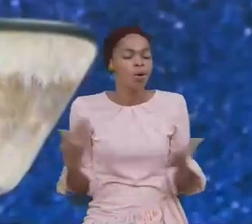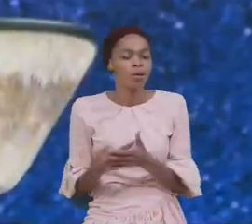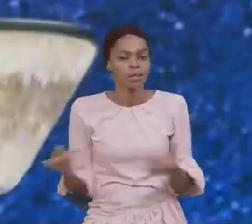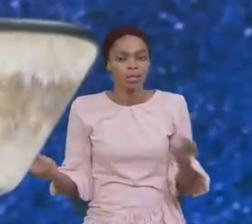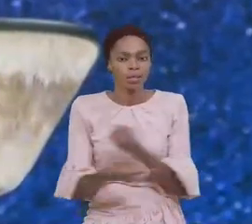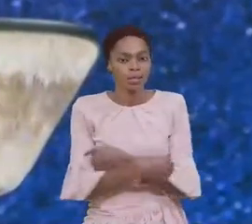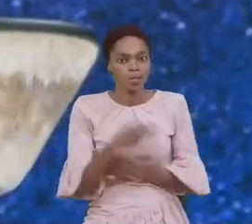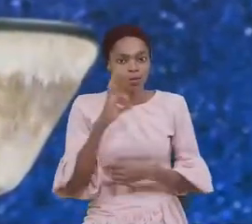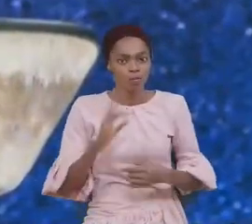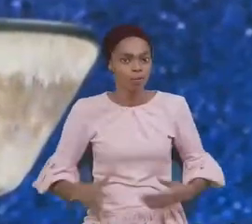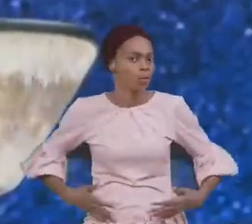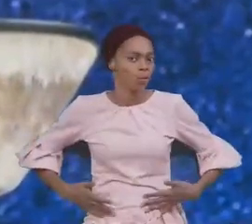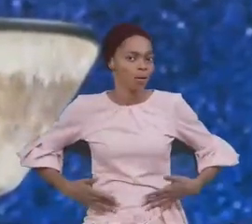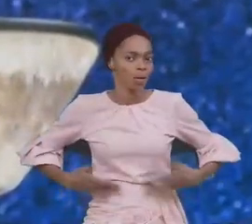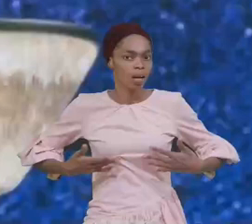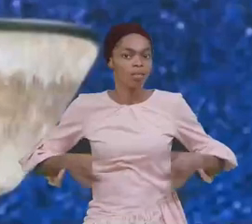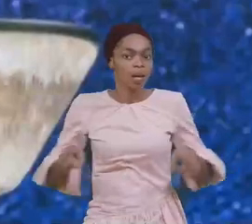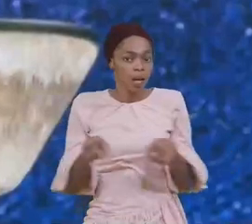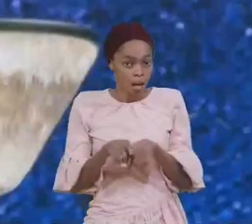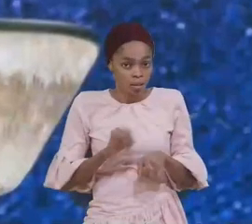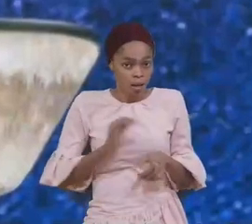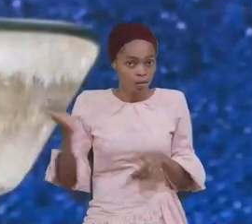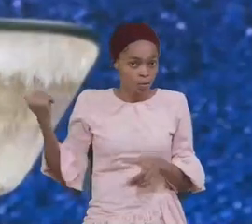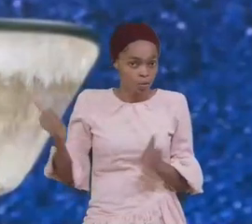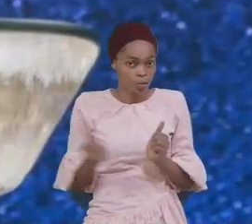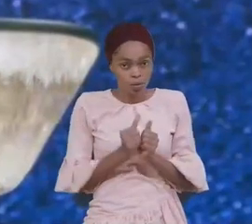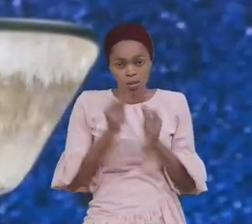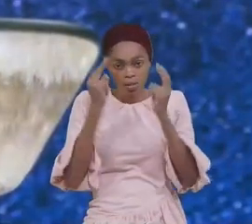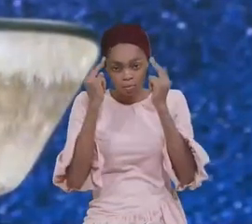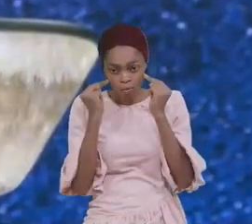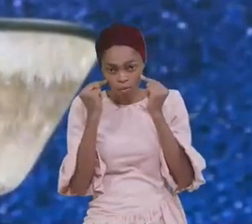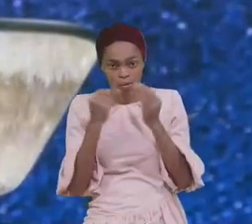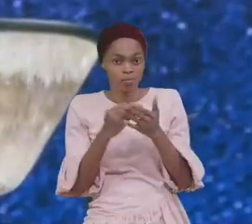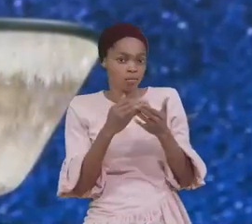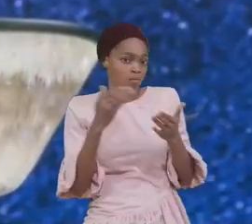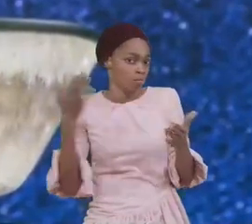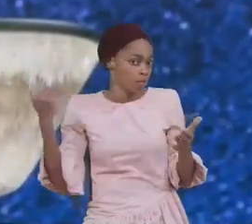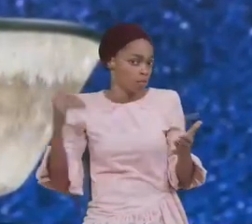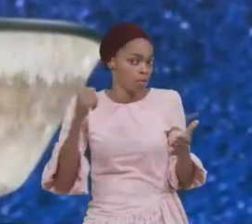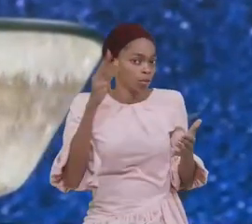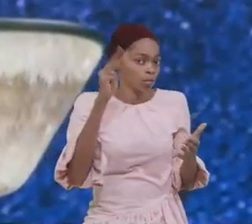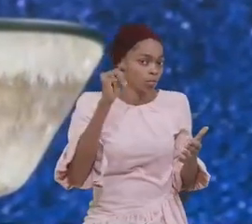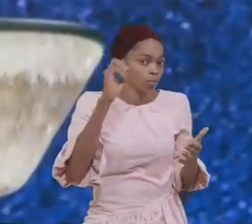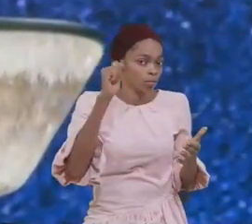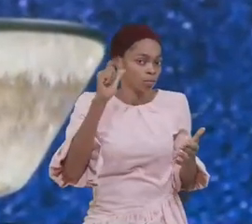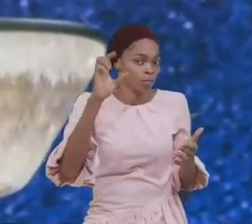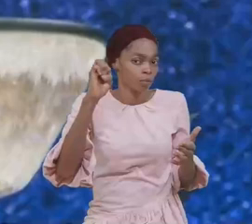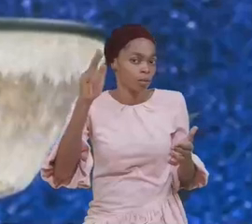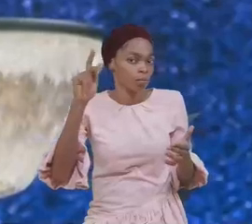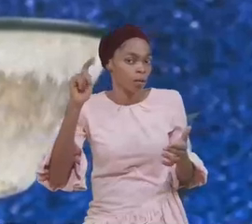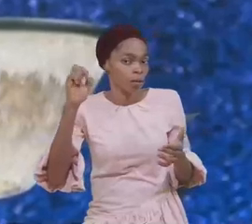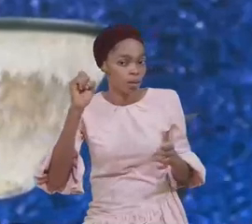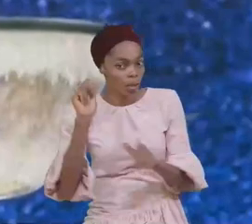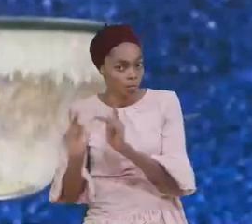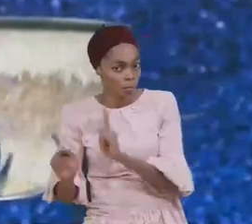que tu vivras. Je serai avec toi quand, avant, devant les Amalécites, il était avec